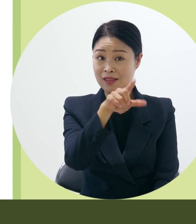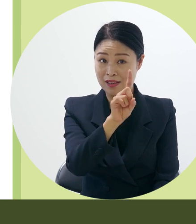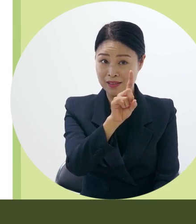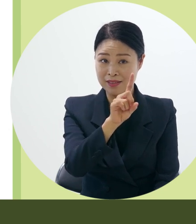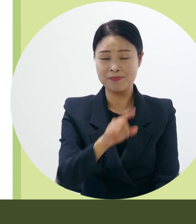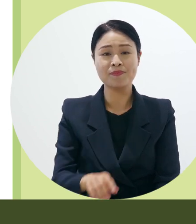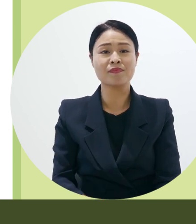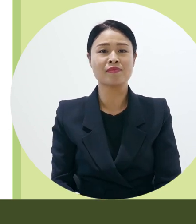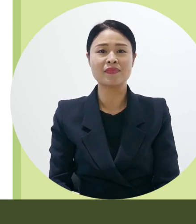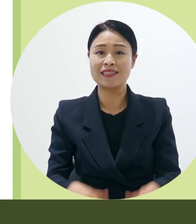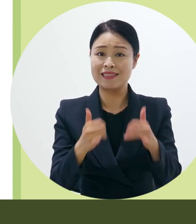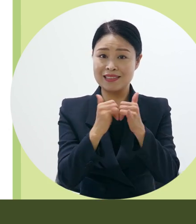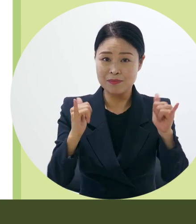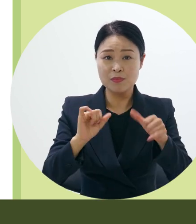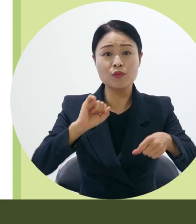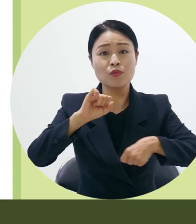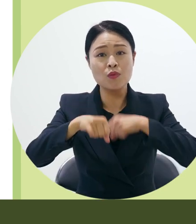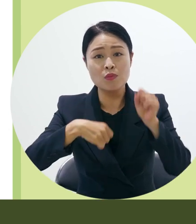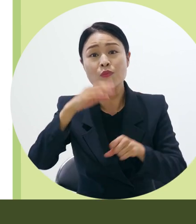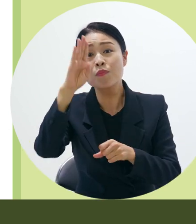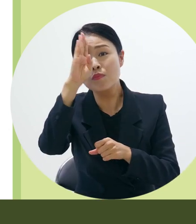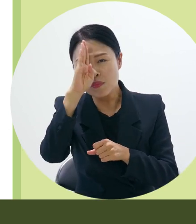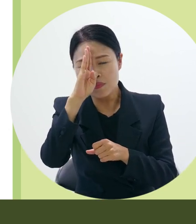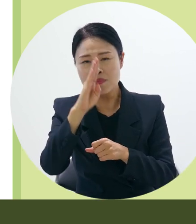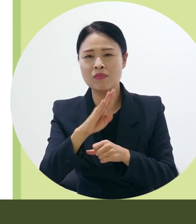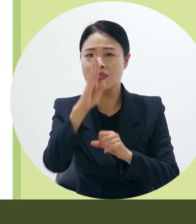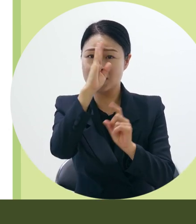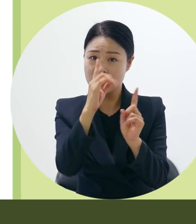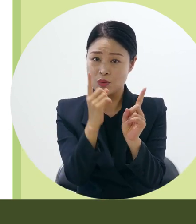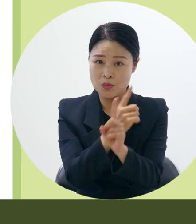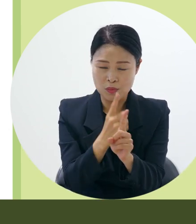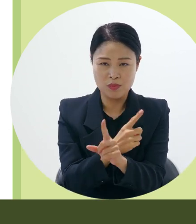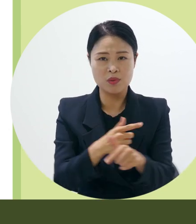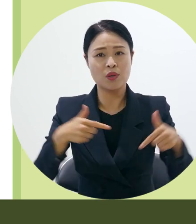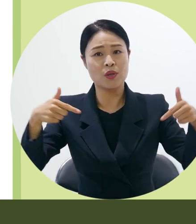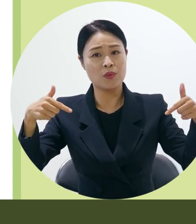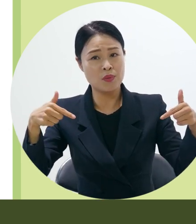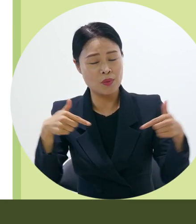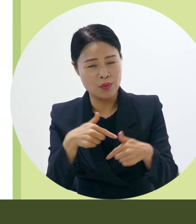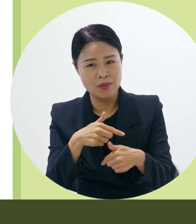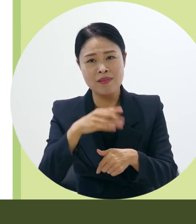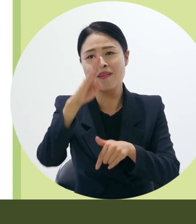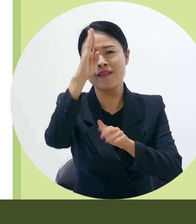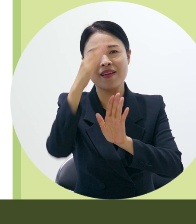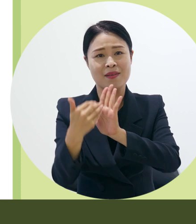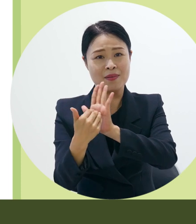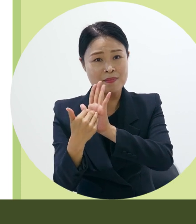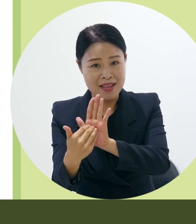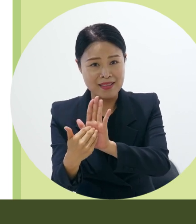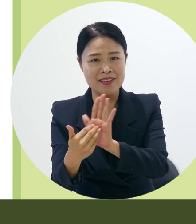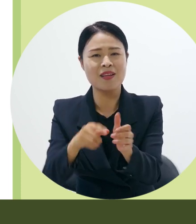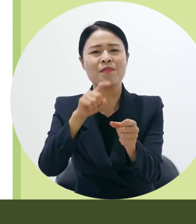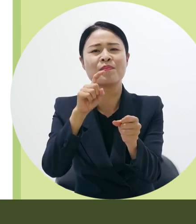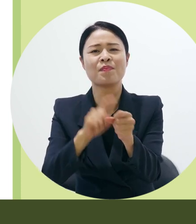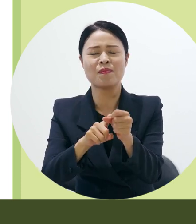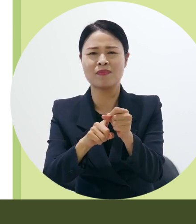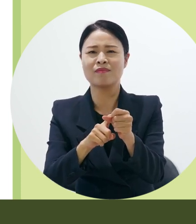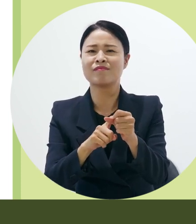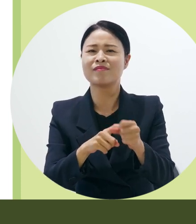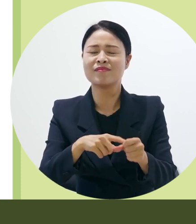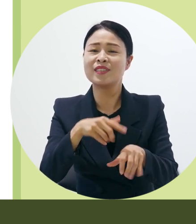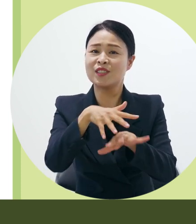가. 사람이나 동물의 질병을 치료, 경감, 처치 또는 예방할 목적으로